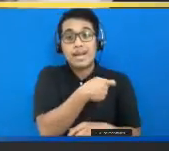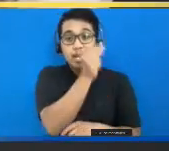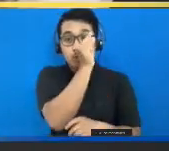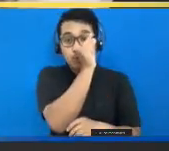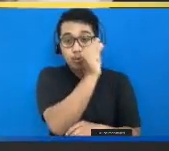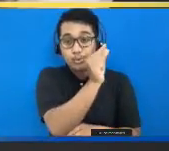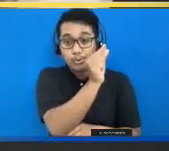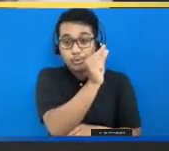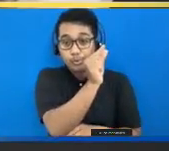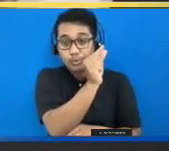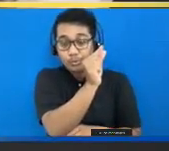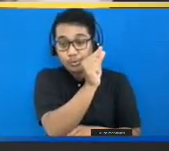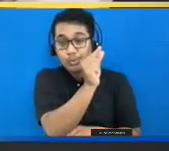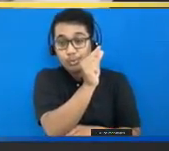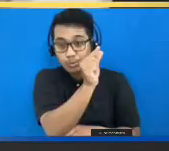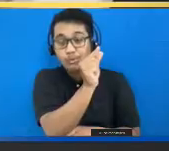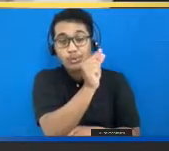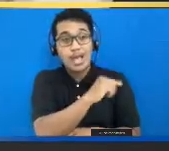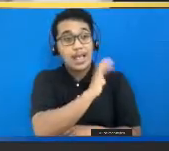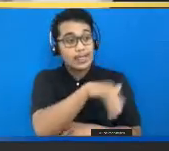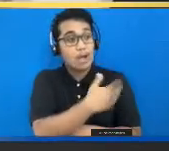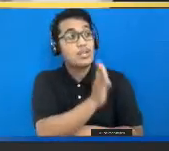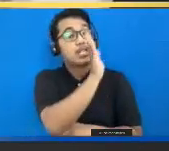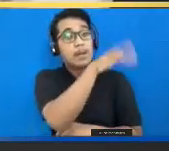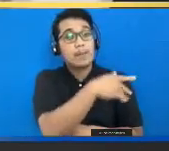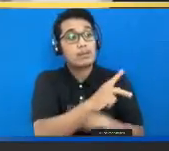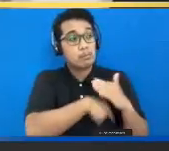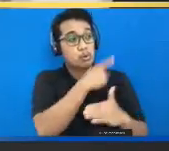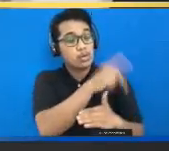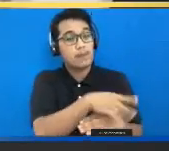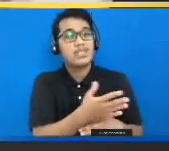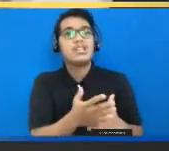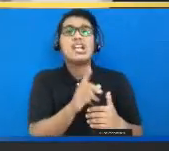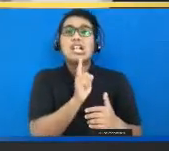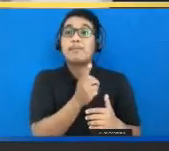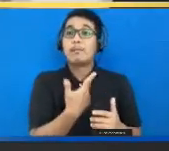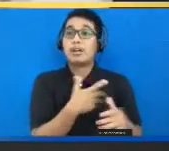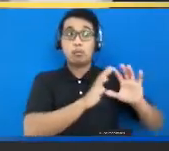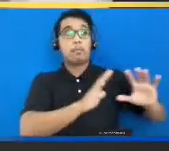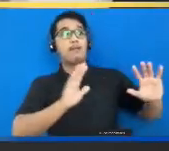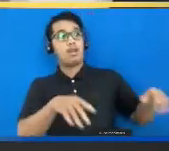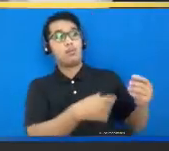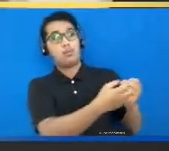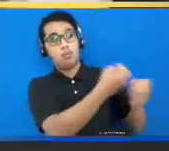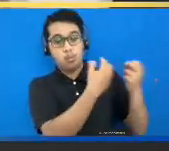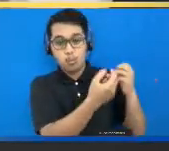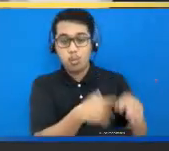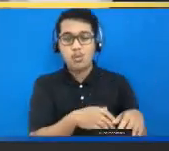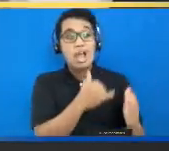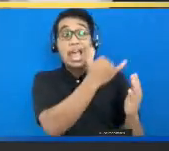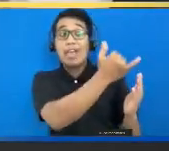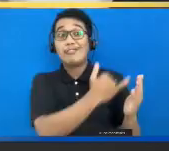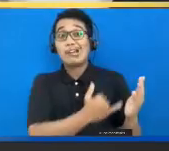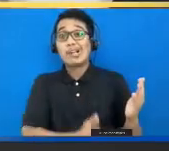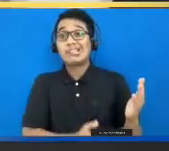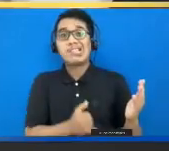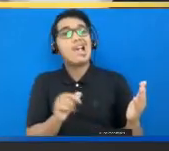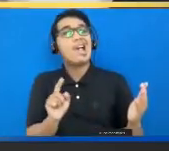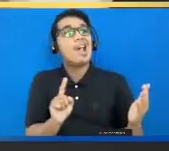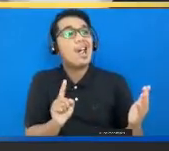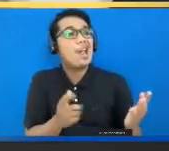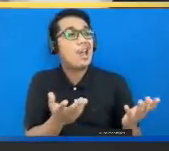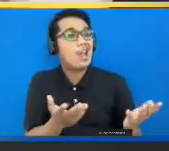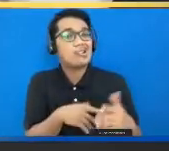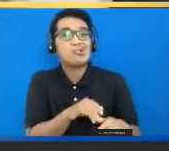program di tahun kedepan nih kan banyak banget nih tadi nih udah disampaikan nah sejauh mana tuh evaluasinya supaya bisa lebih